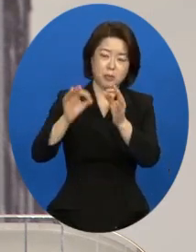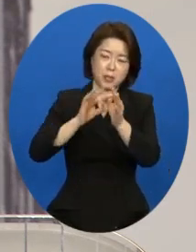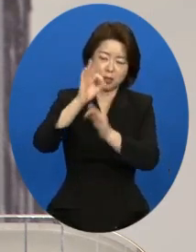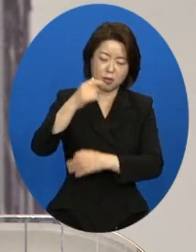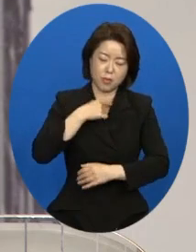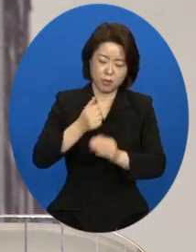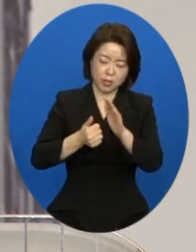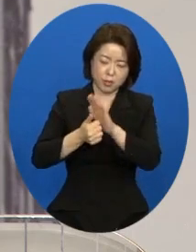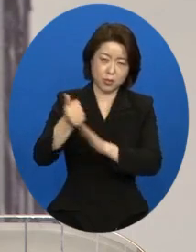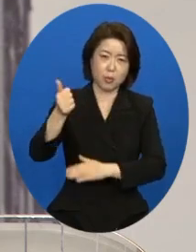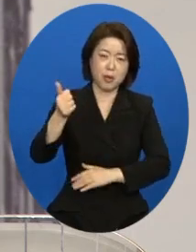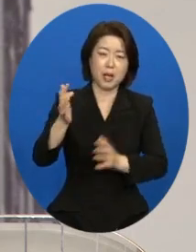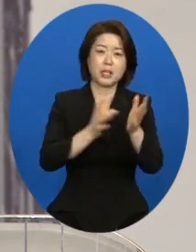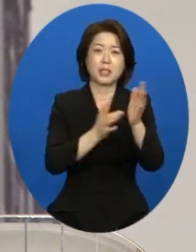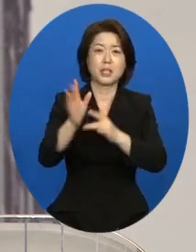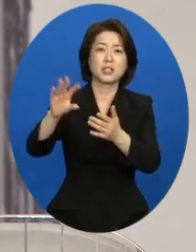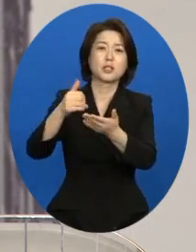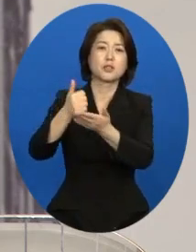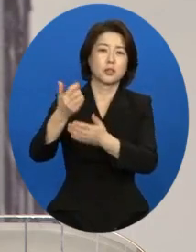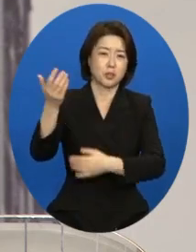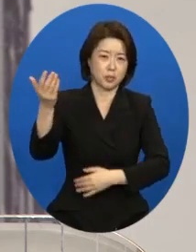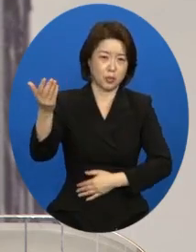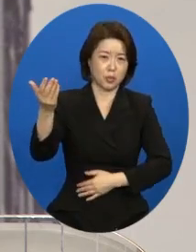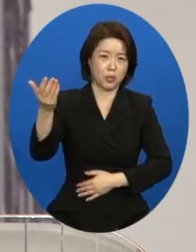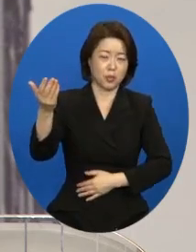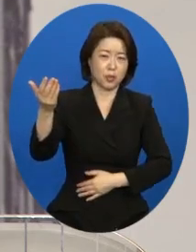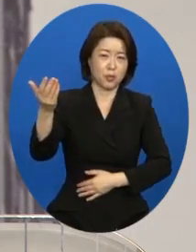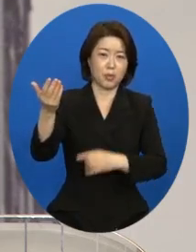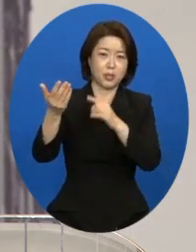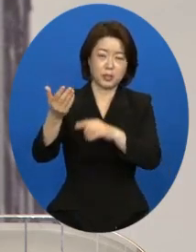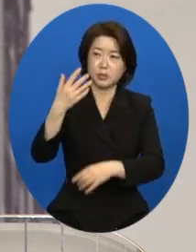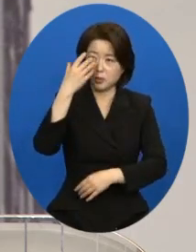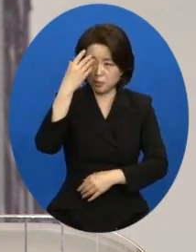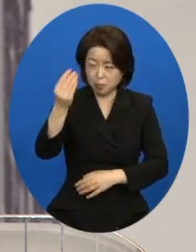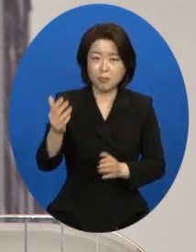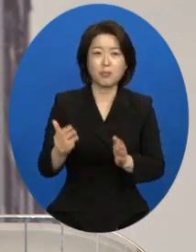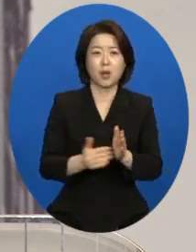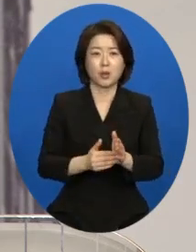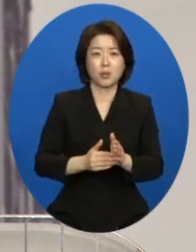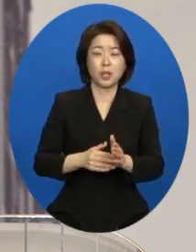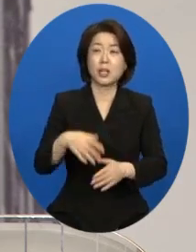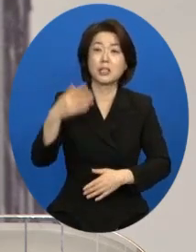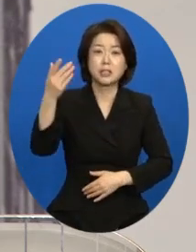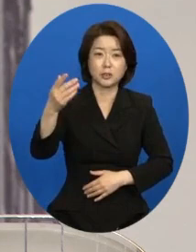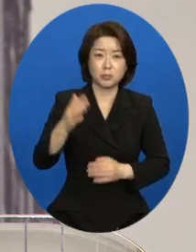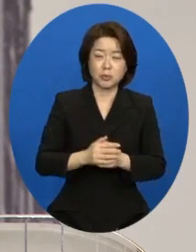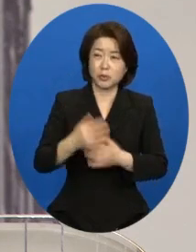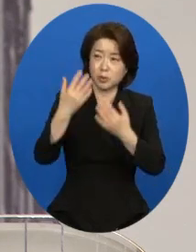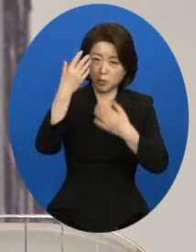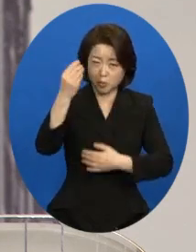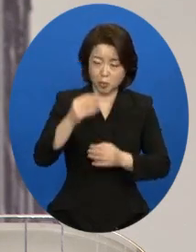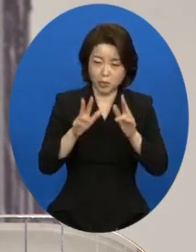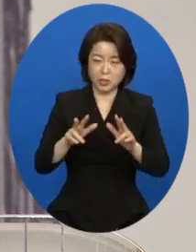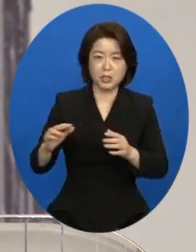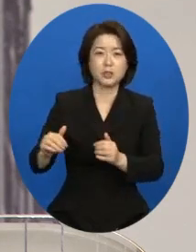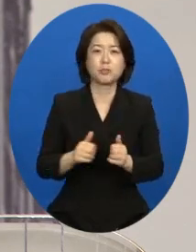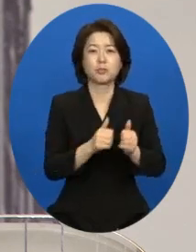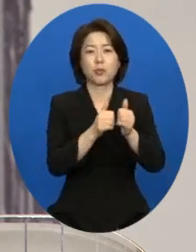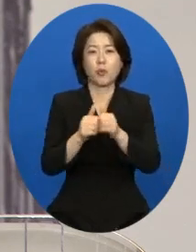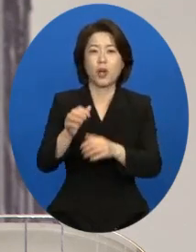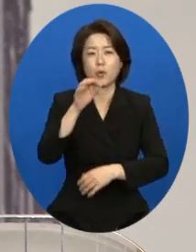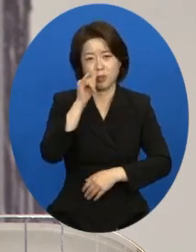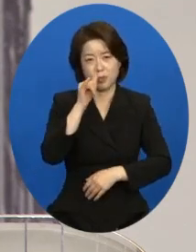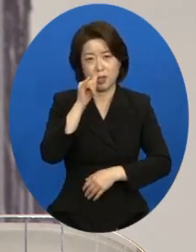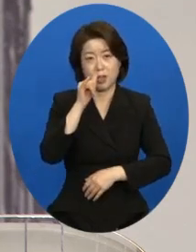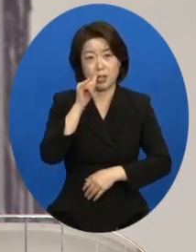소망 예수 그리스도, 그분을 보았구나, 그리고 그분을 보고 지금도 동행하고 계시구나. 그래서